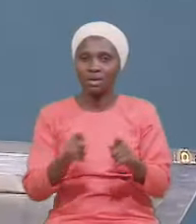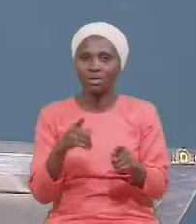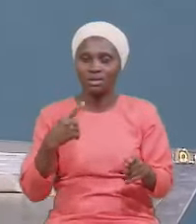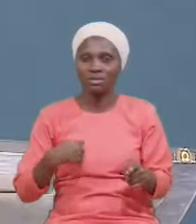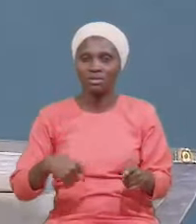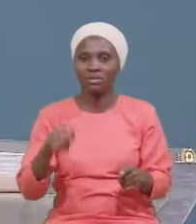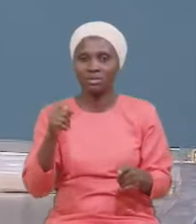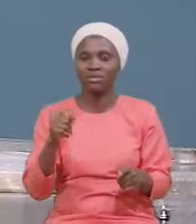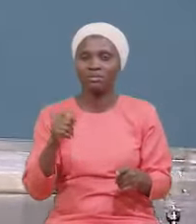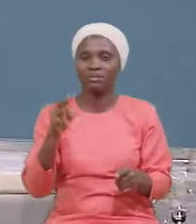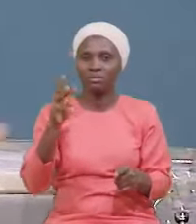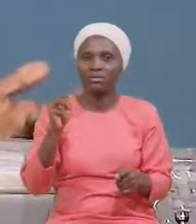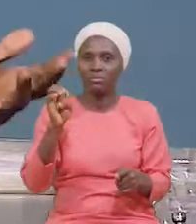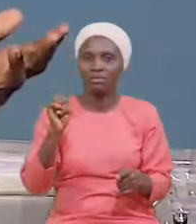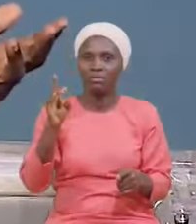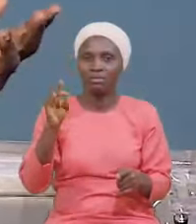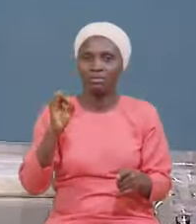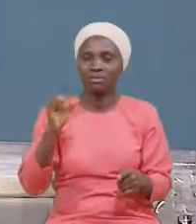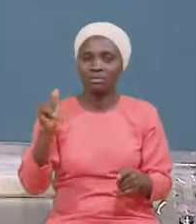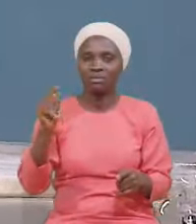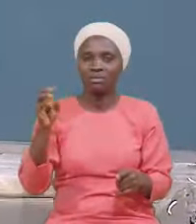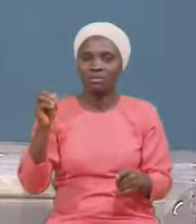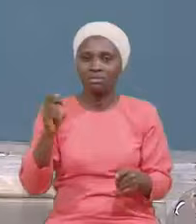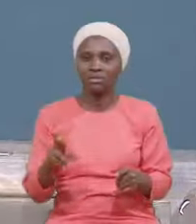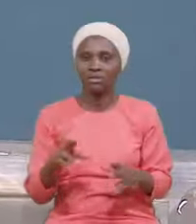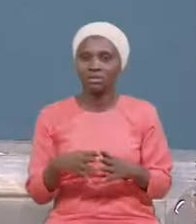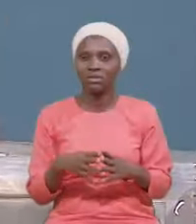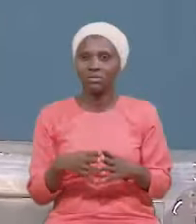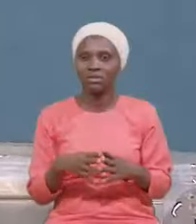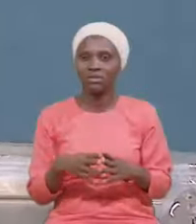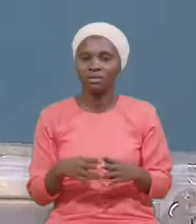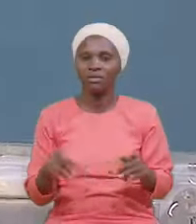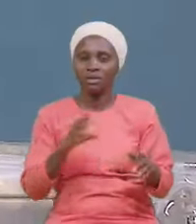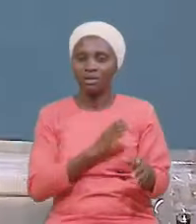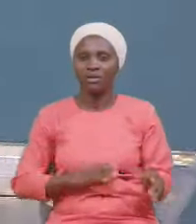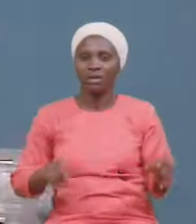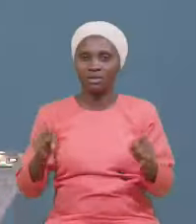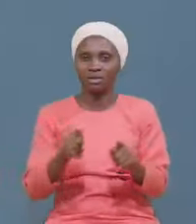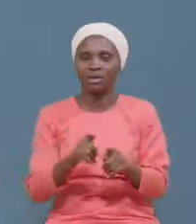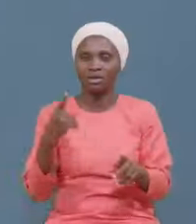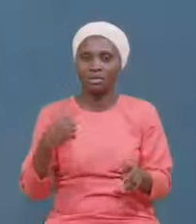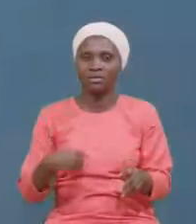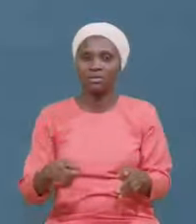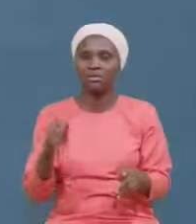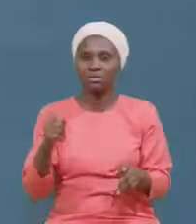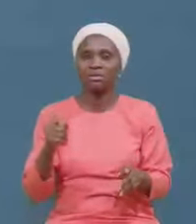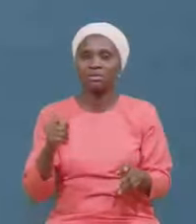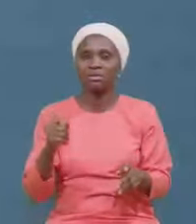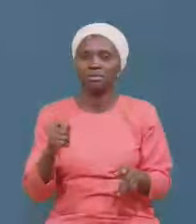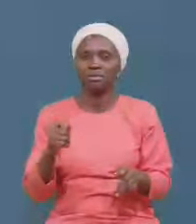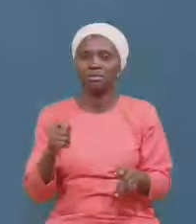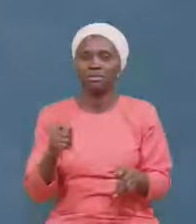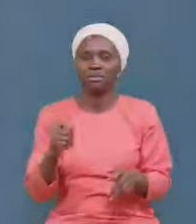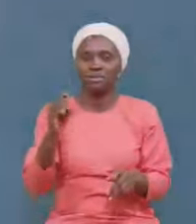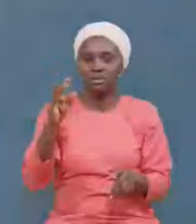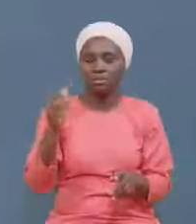అలాగే నేను క్రీస్తును మధ్యవర్తిగా మాట్లాడుతున్నాను. Christ as advocate. క్రీస్తును న్యాయవాదిగా మాట్లాడి ఉన్నాను. And now we